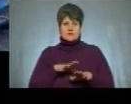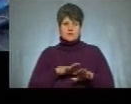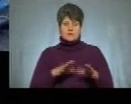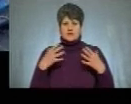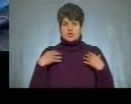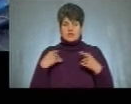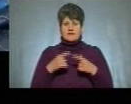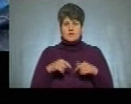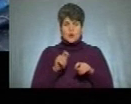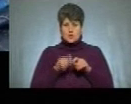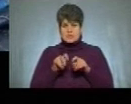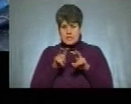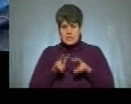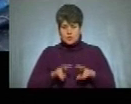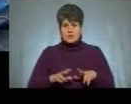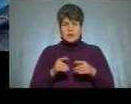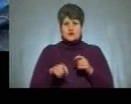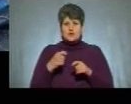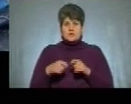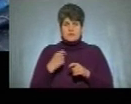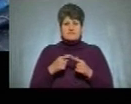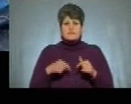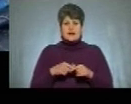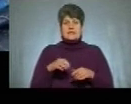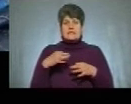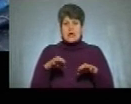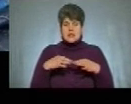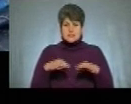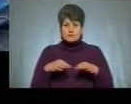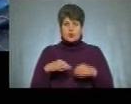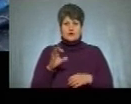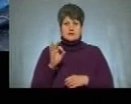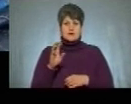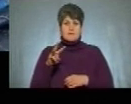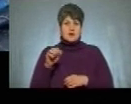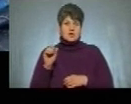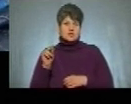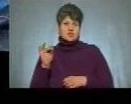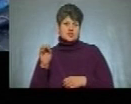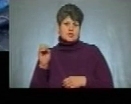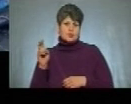начальника відділу розслідування злочинів у сфері транспорту Нацполіції області Олександр Марченко.